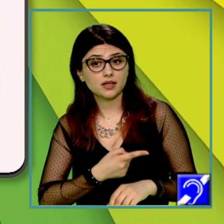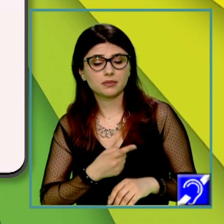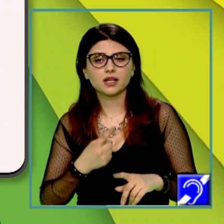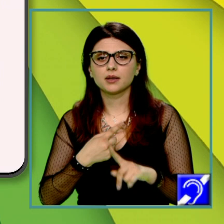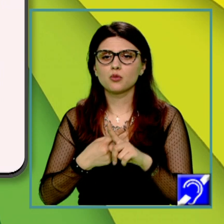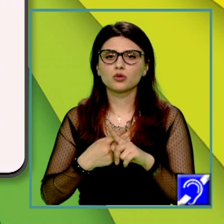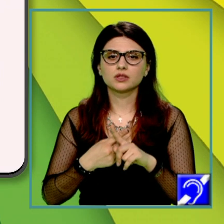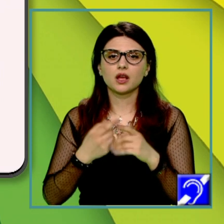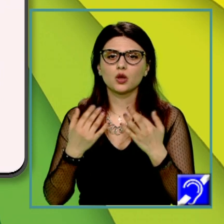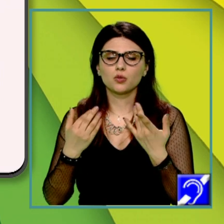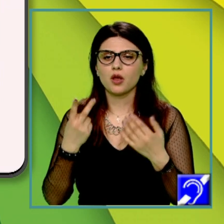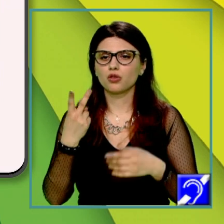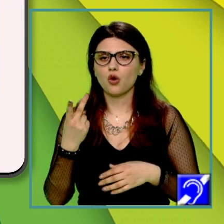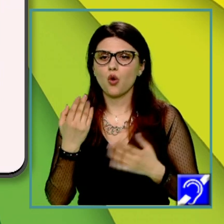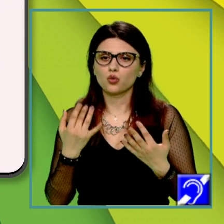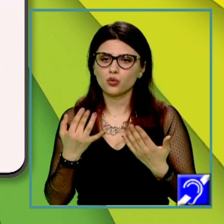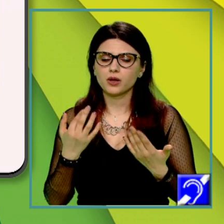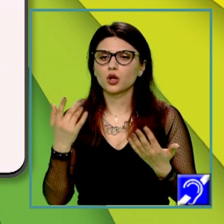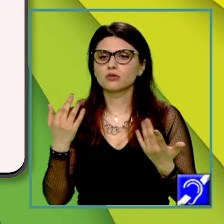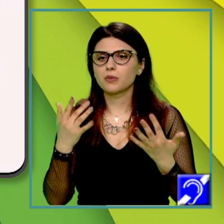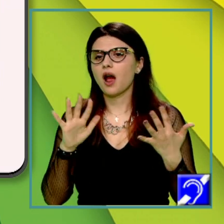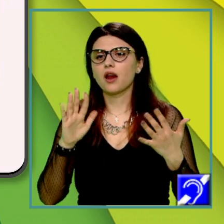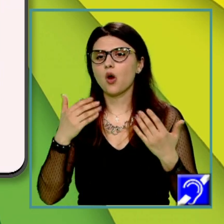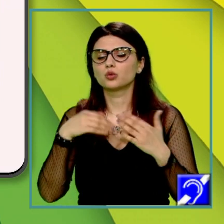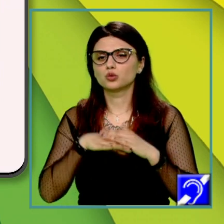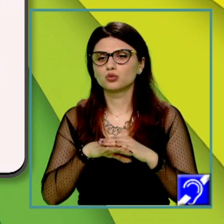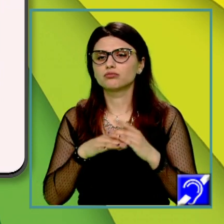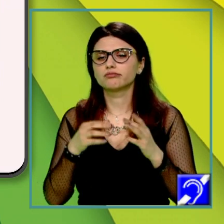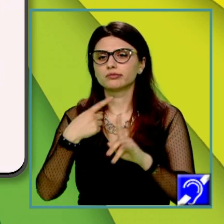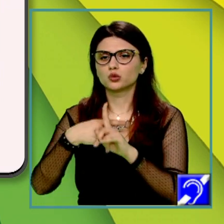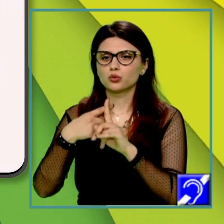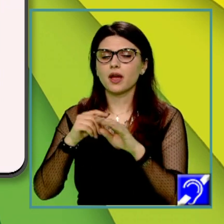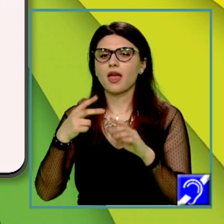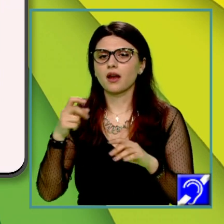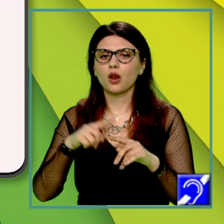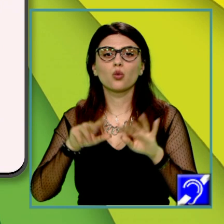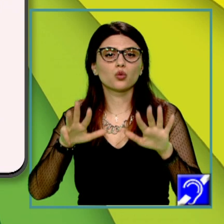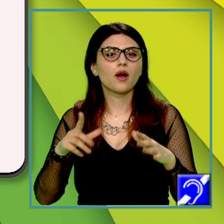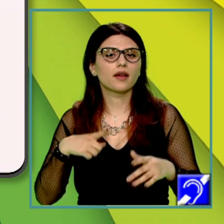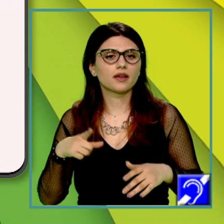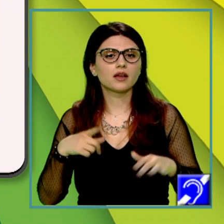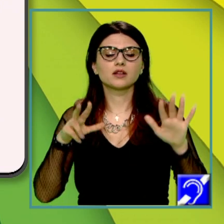numerelor naturale de două cifre numerele care au suma cifrelor egală cu 9 sunt